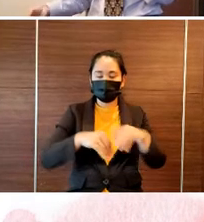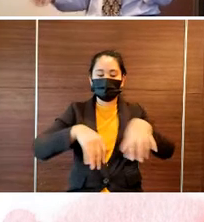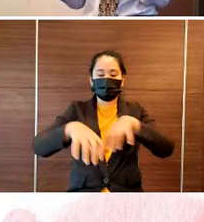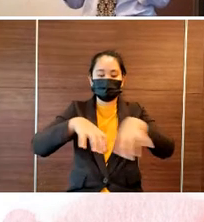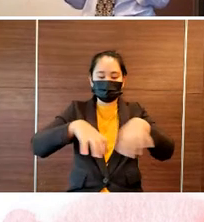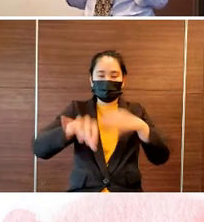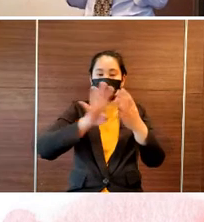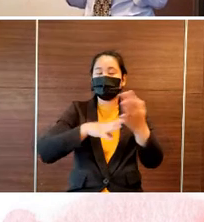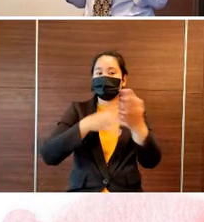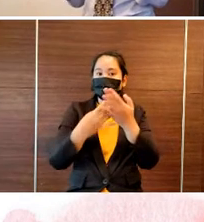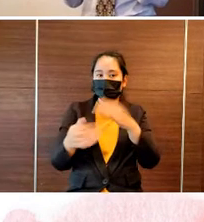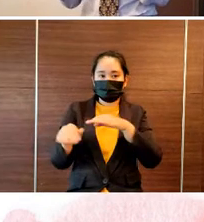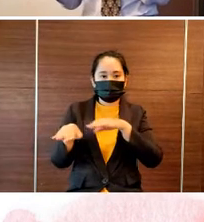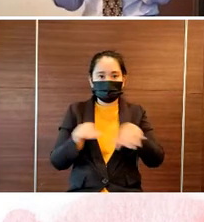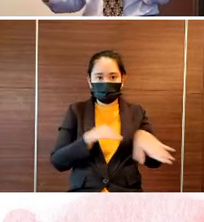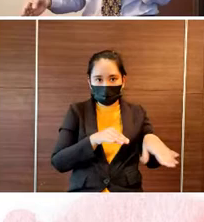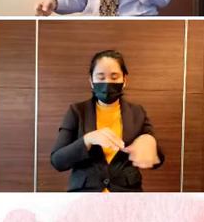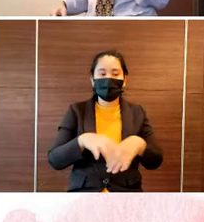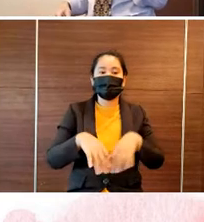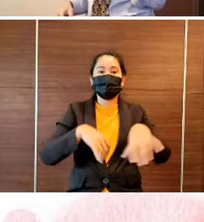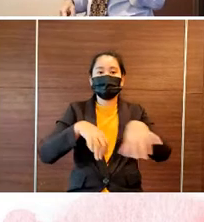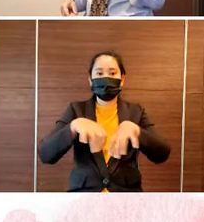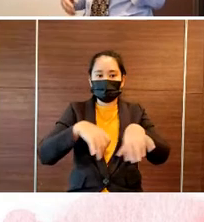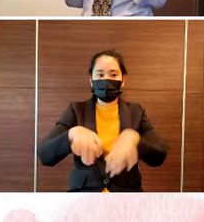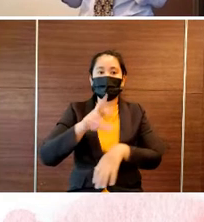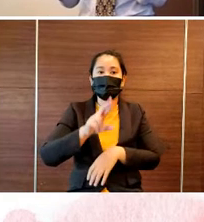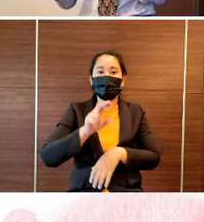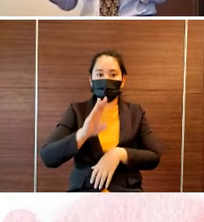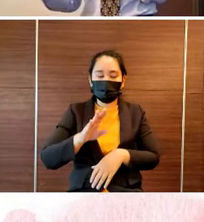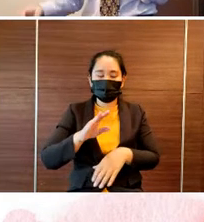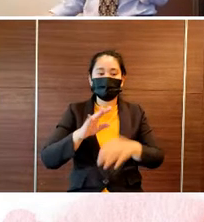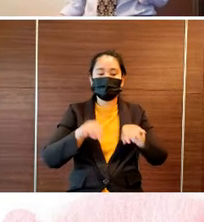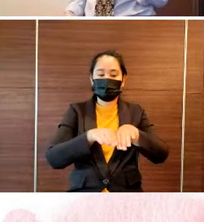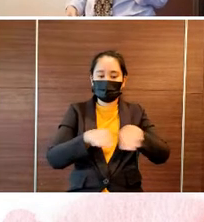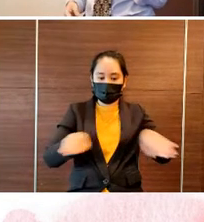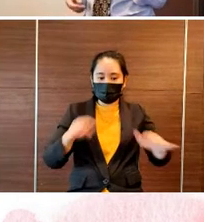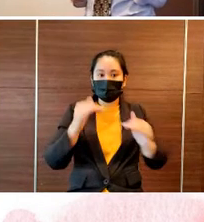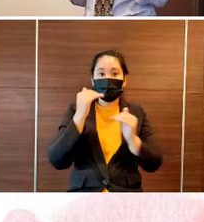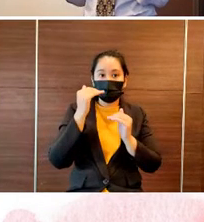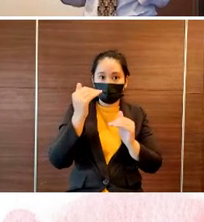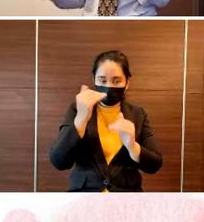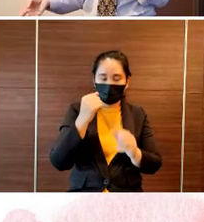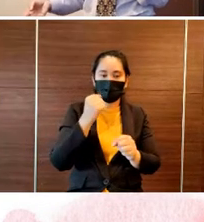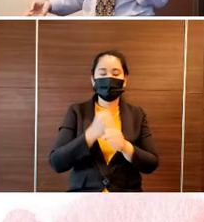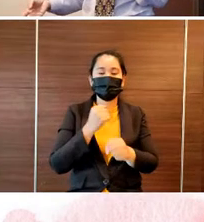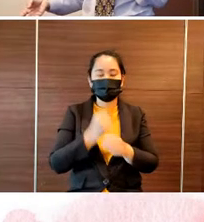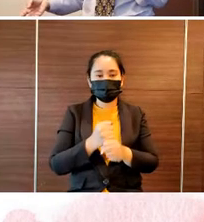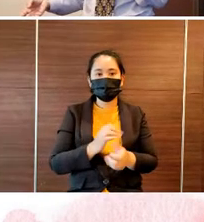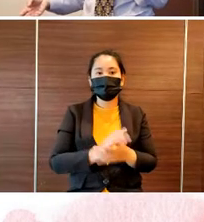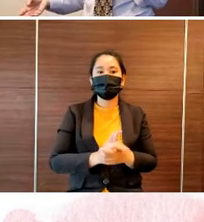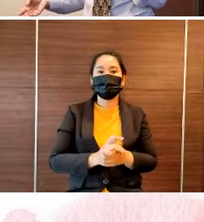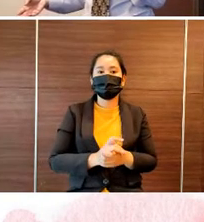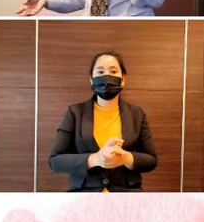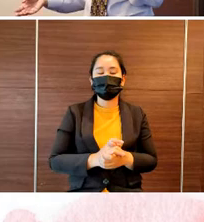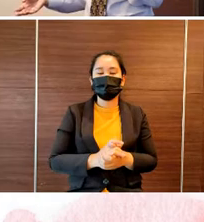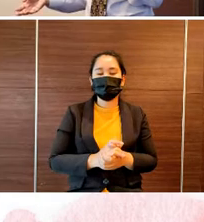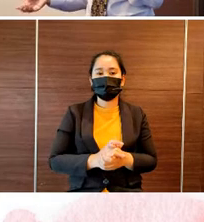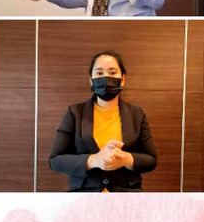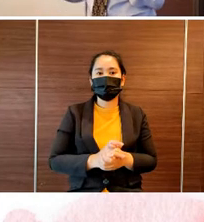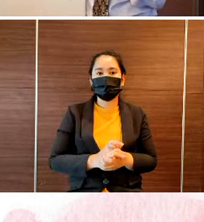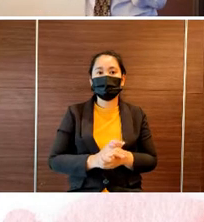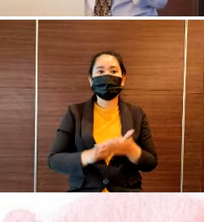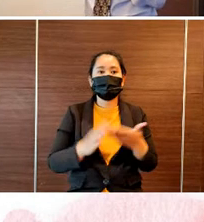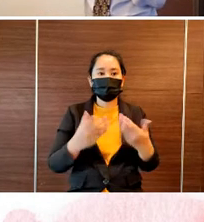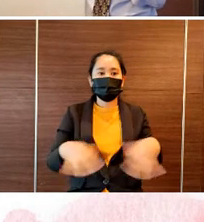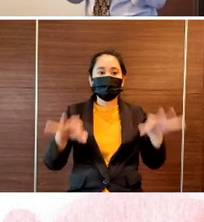ความพร้อมจัดระบบกำหนดมาตรฐานควบคุมคุณภาพซึ่ง